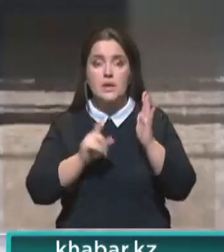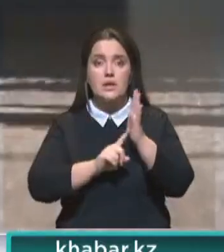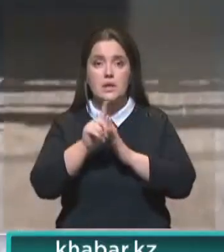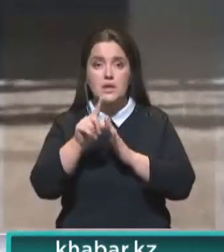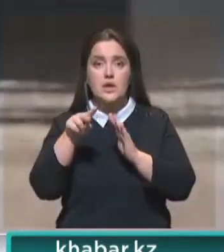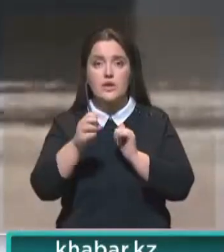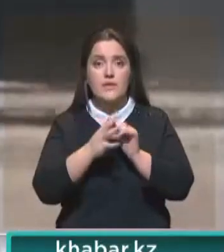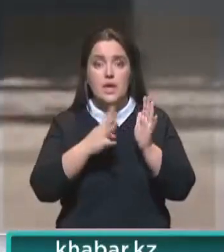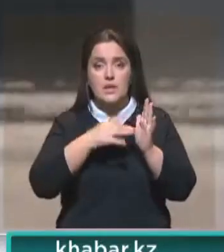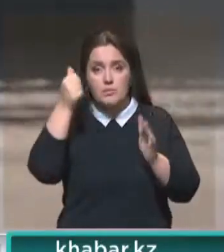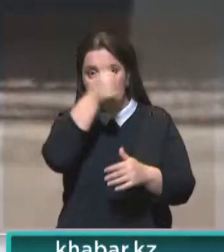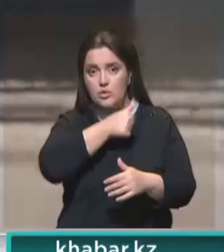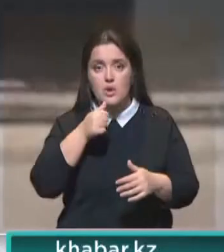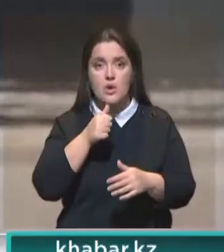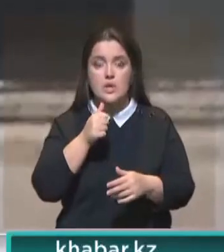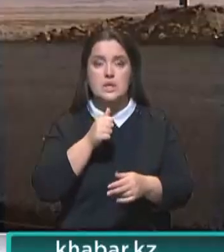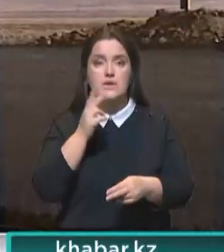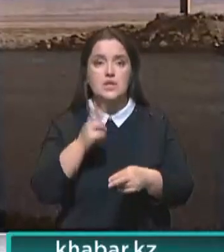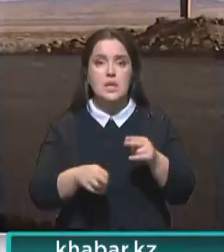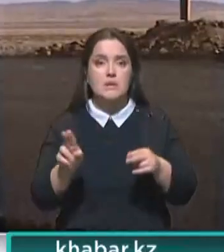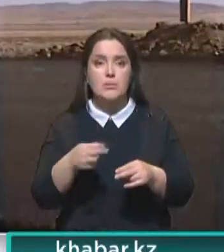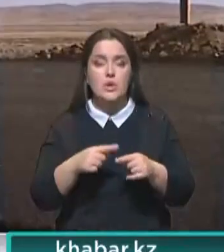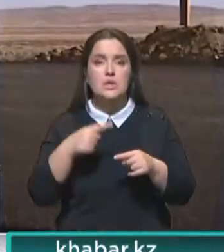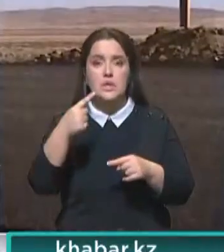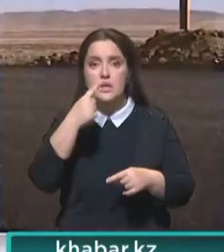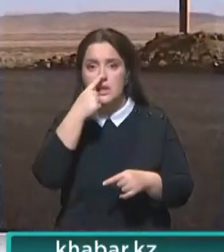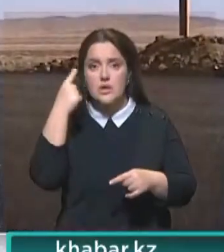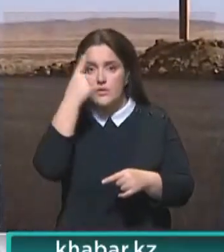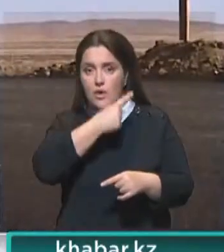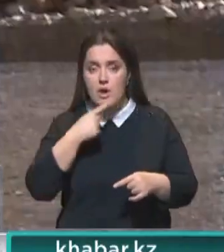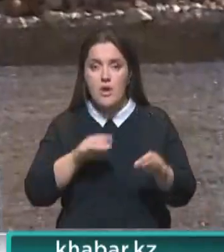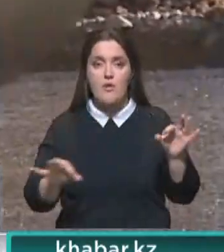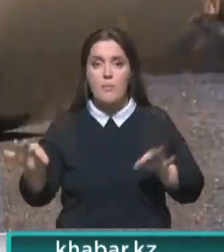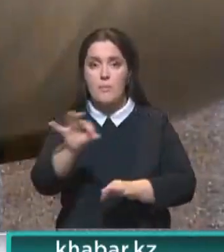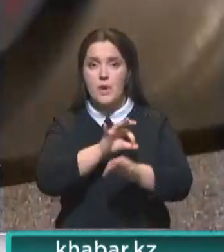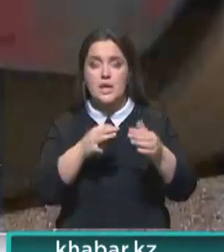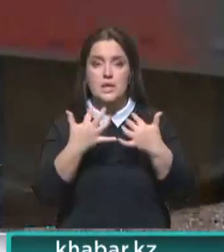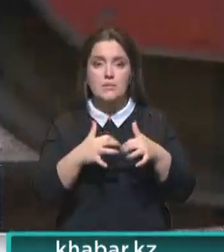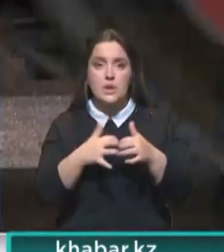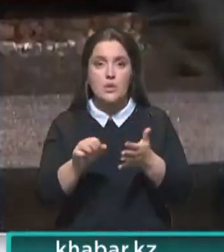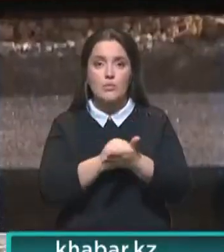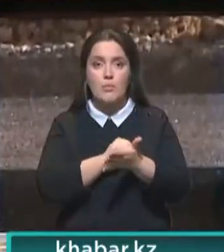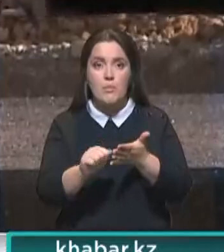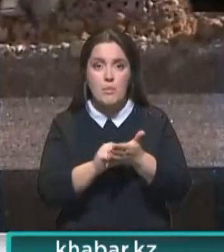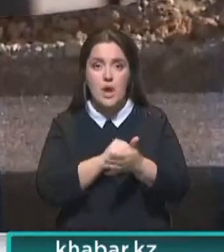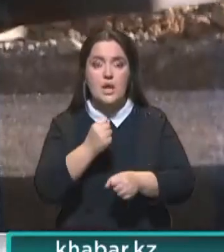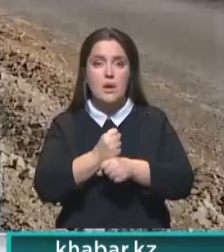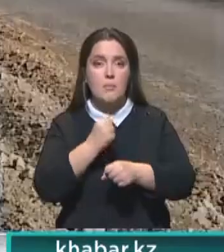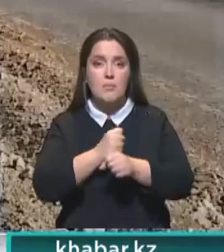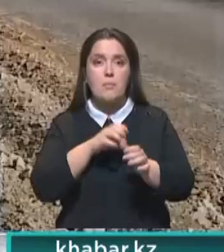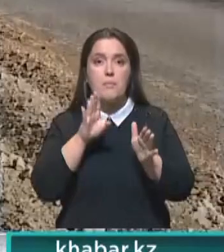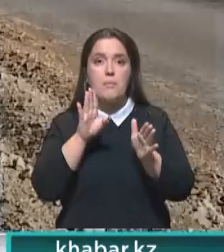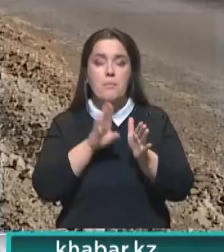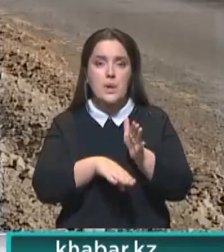началось в 2019 году, должно было завершиться к декабрю будущего года. Но вся проектно-сметная документация